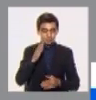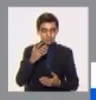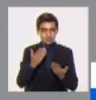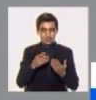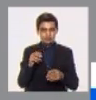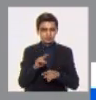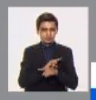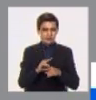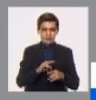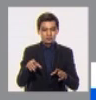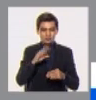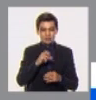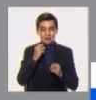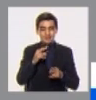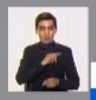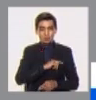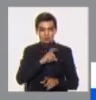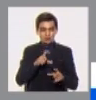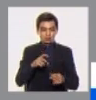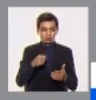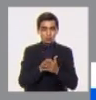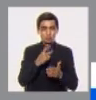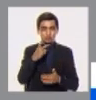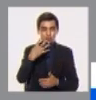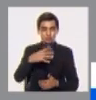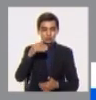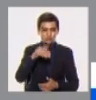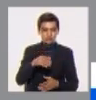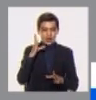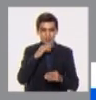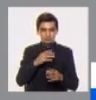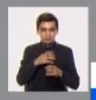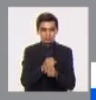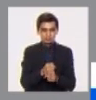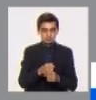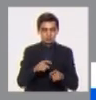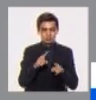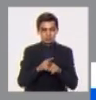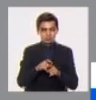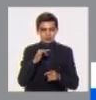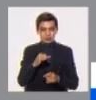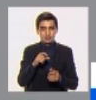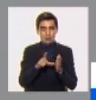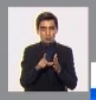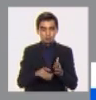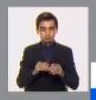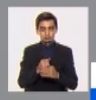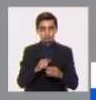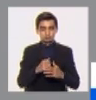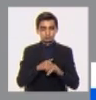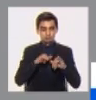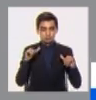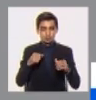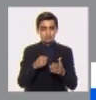Чистое вранье. Как для работника с зарплаты до 240 тысяч может уменьшиться нагрузка, если ставка налога вырастет с